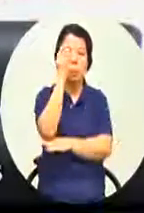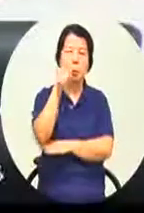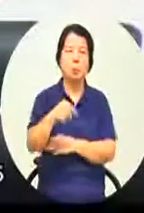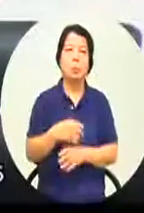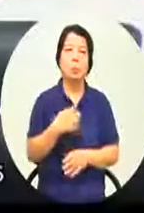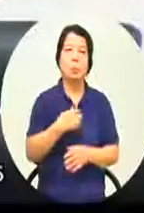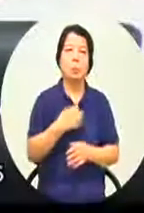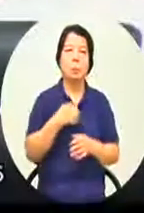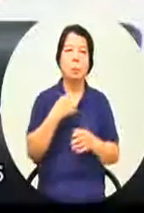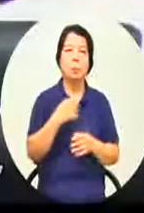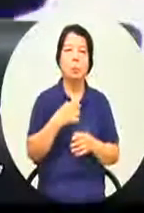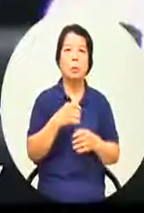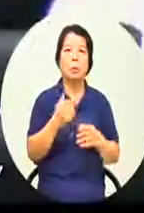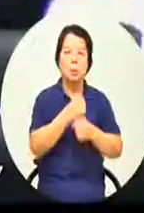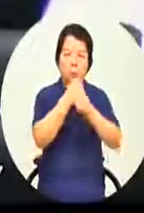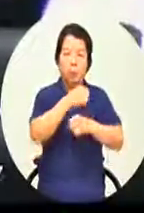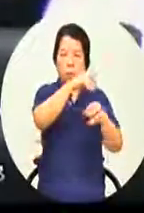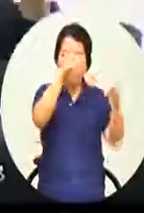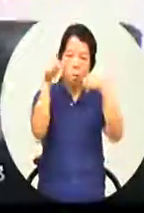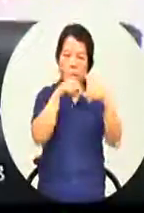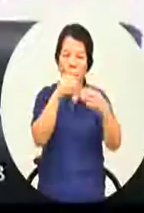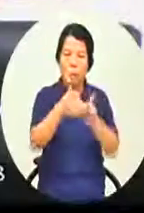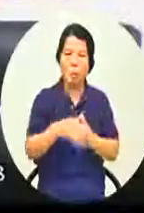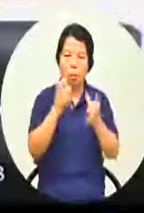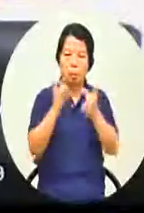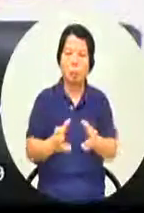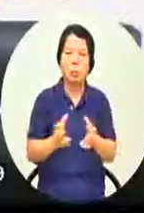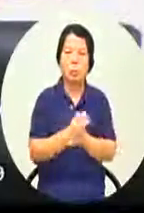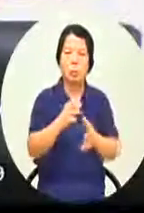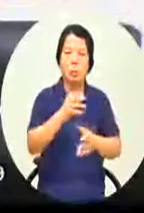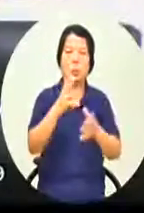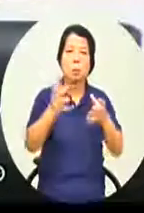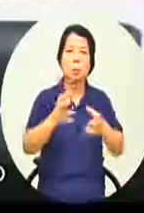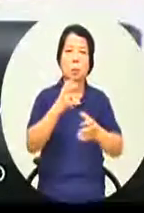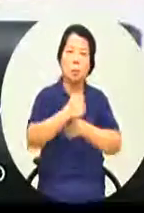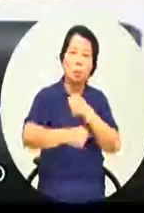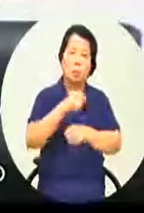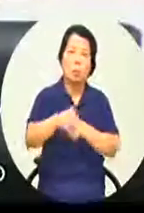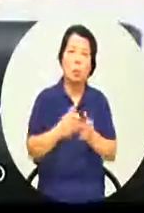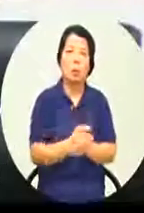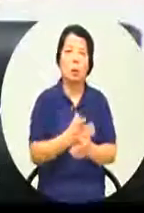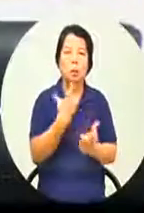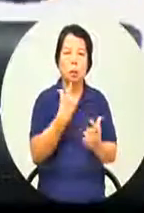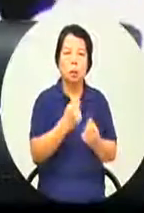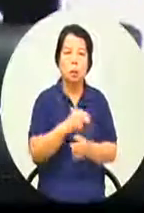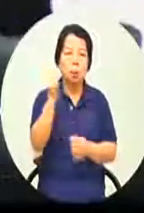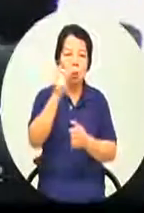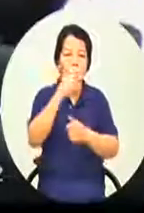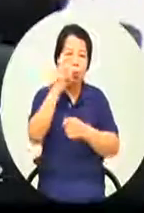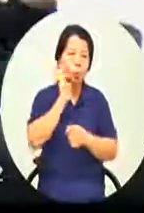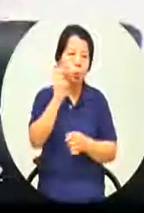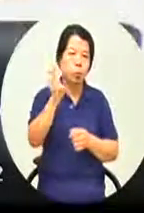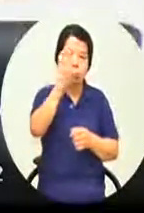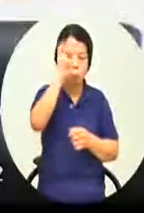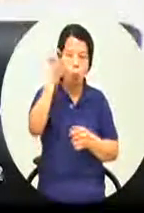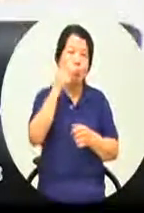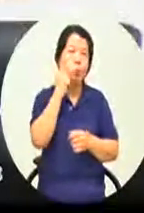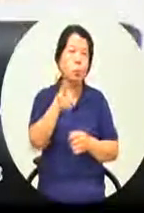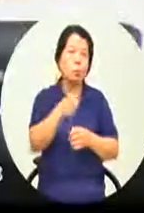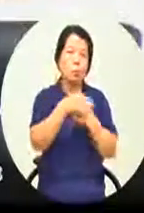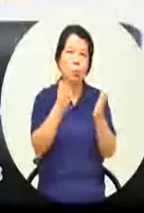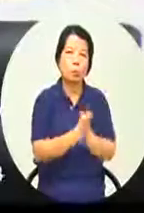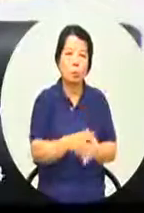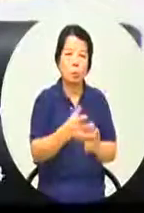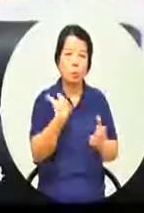星要办一个月生态交通日，是让民众把车停在外围的停车场，